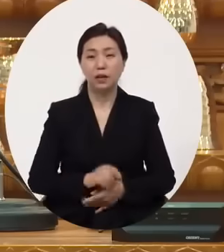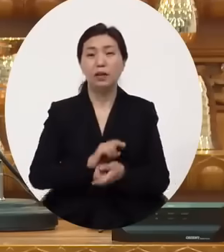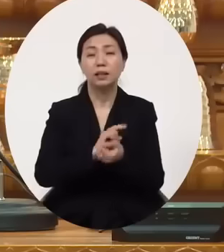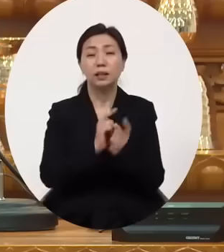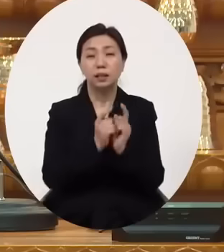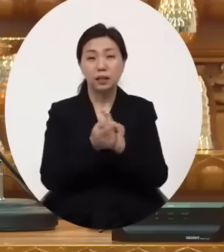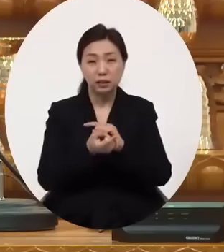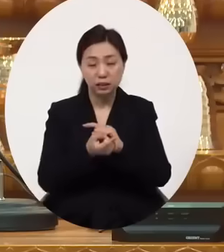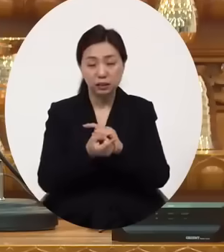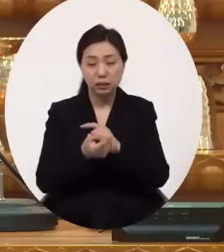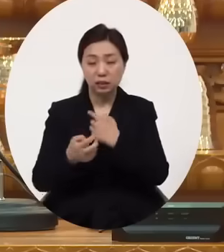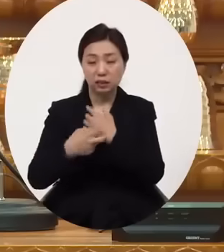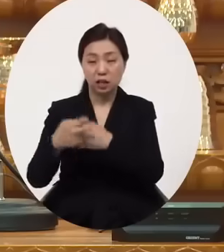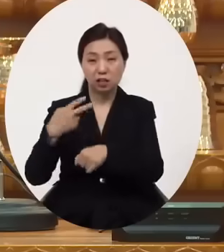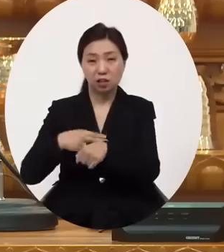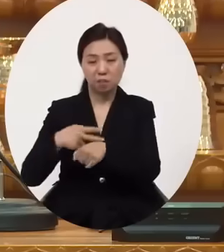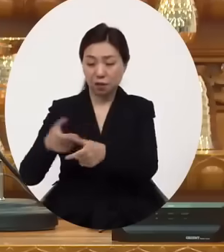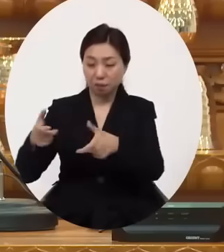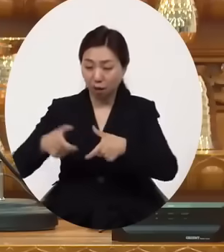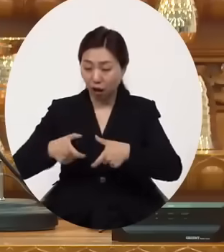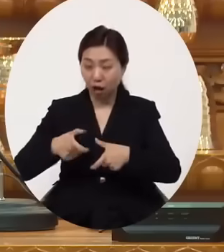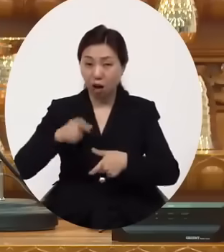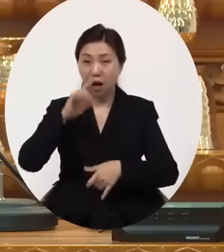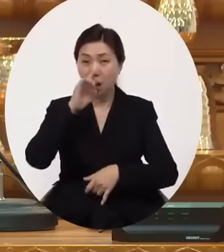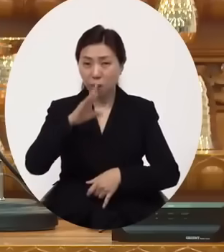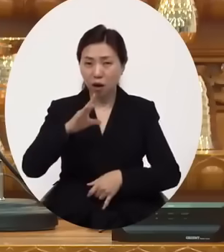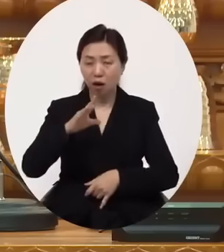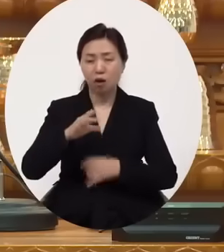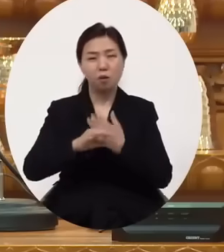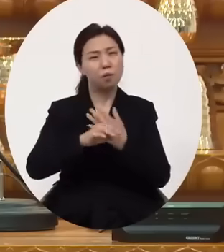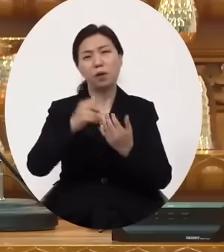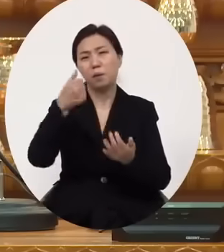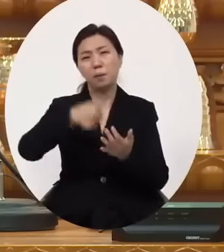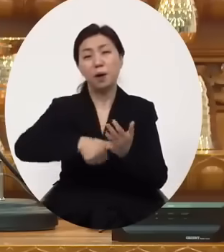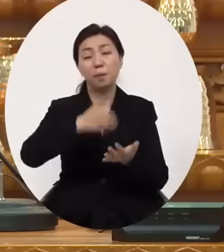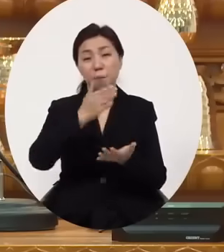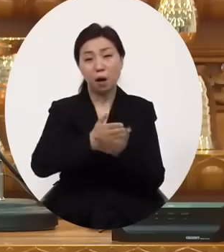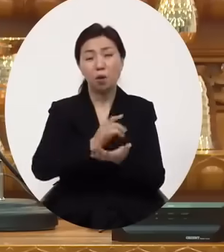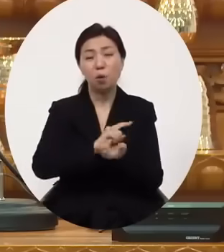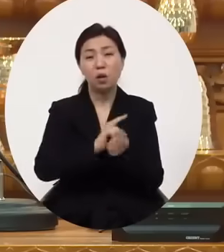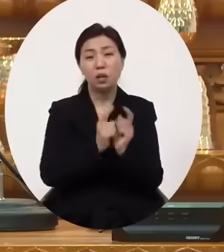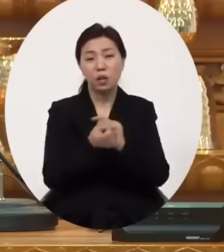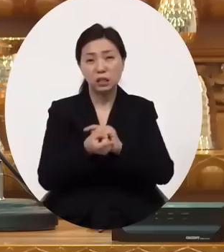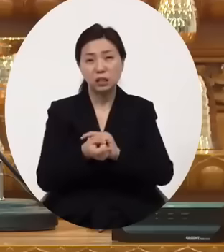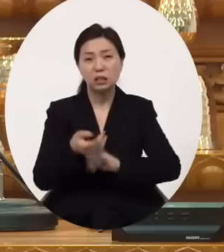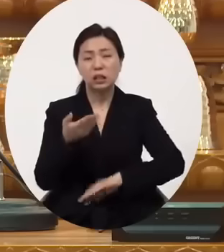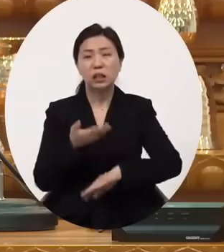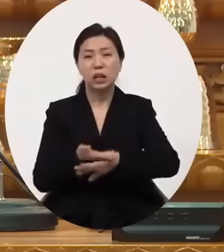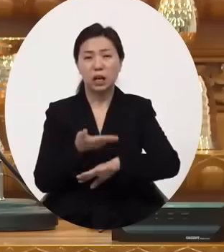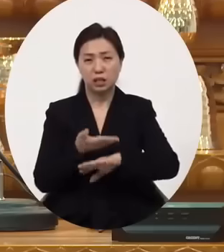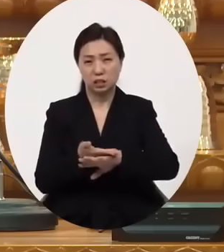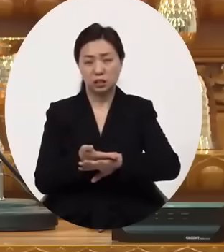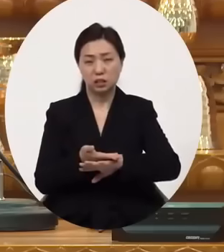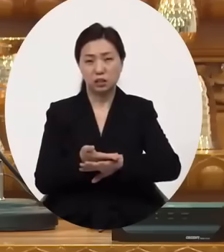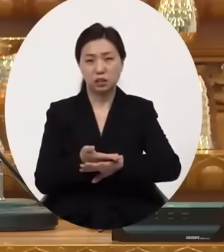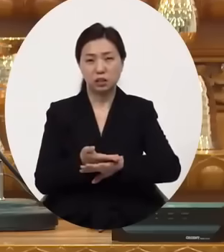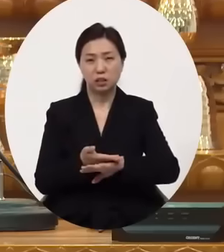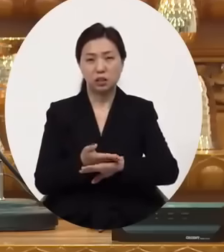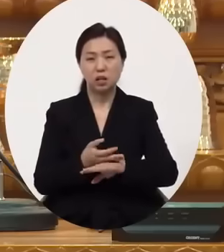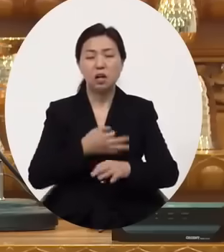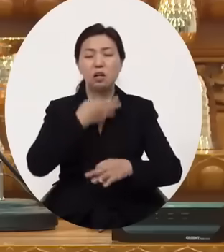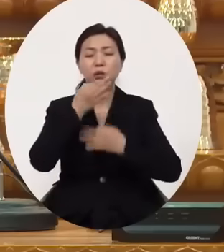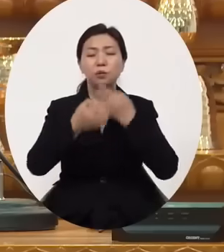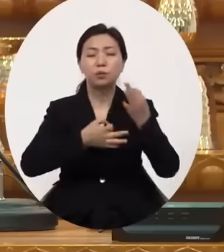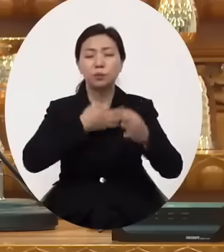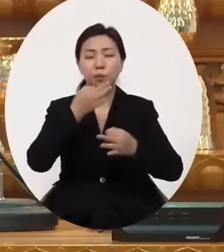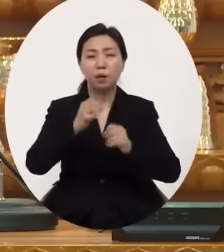그러면 이제 대신 뭐 하느냐, 이제 정토에서 두 번째 낸데 이제 주력이에요. 주력이란 거는 원만히반면을